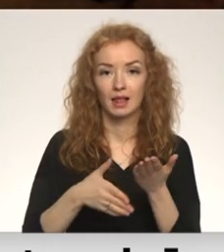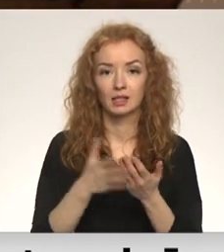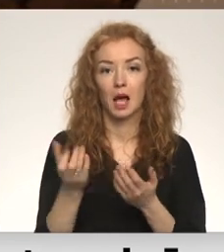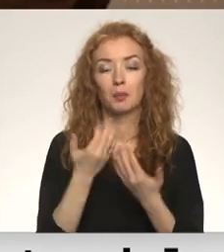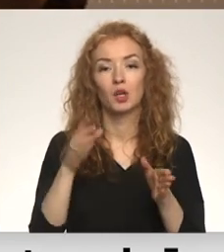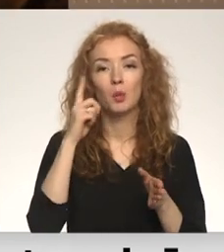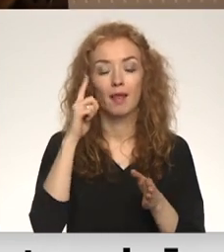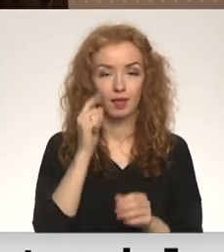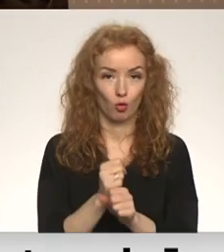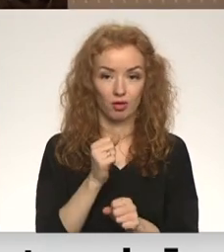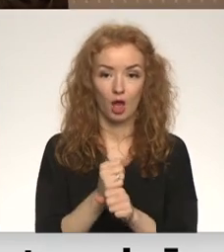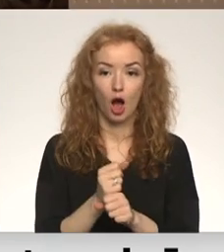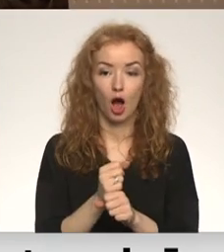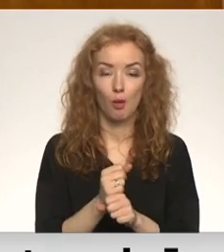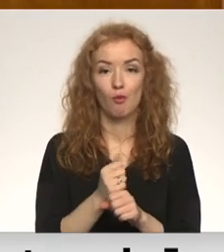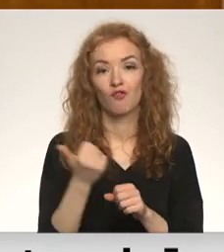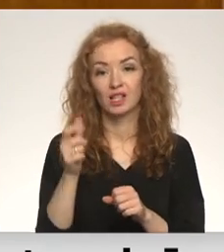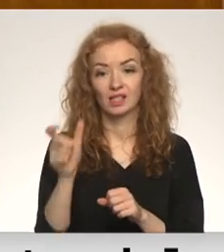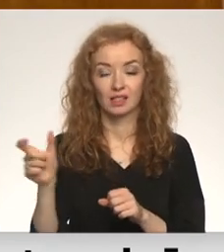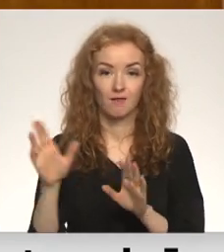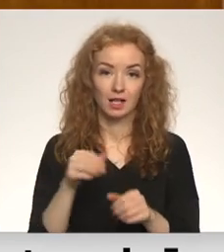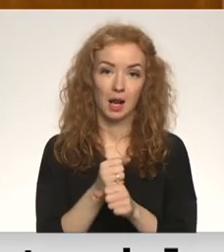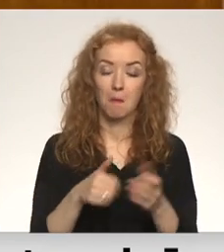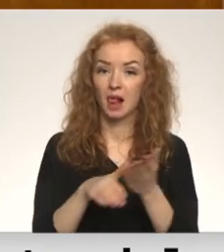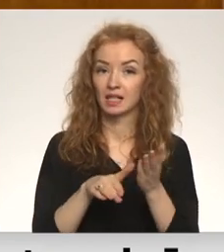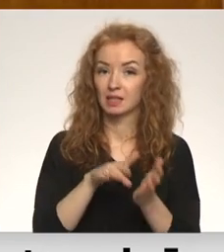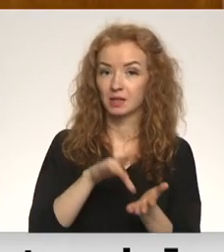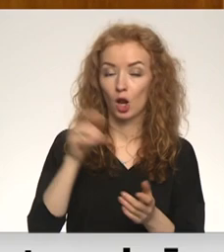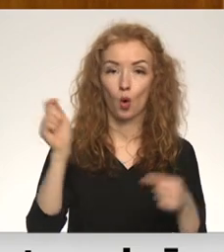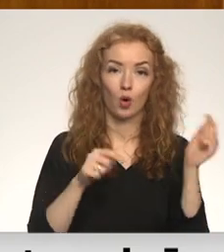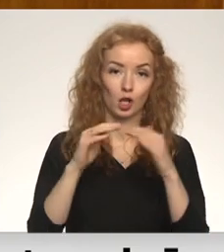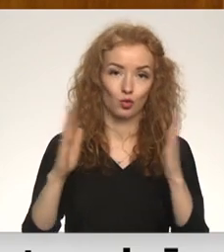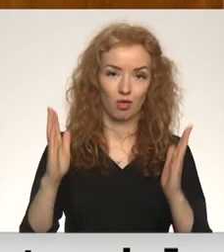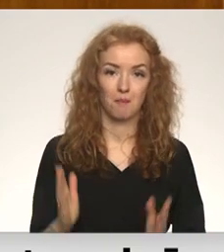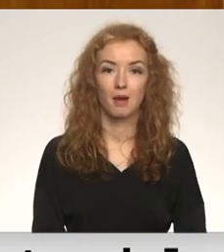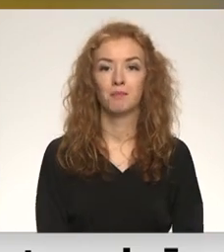ar brīvprātīgo darbu. Viņi varētu strādāt palīdzības centrā kongresnamā.